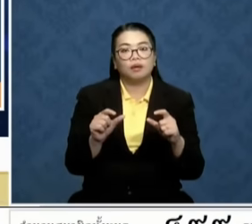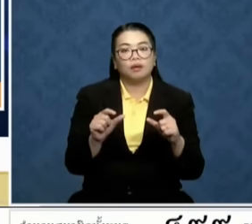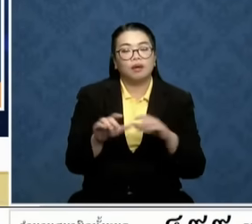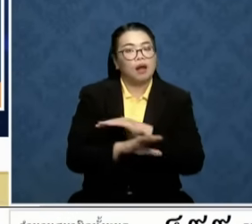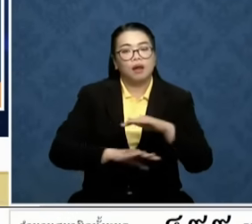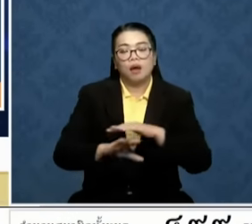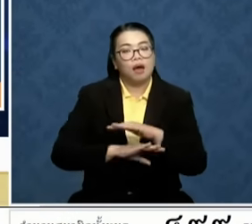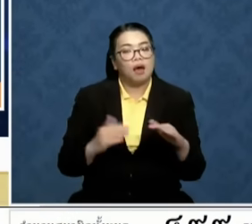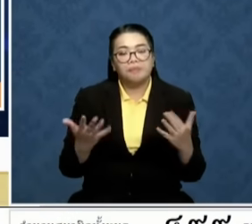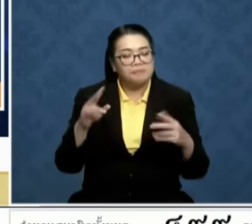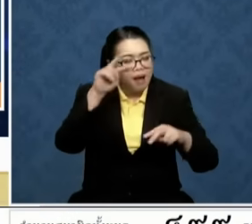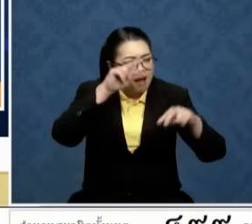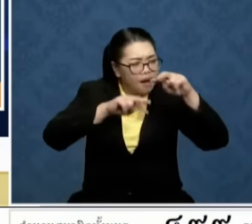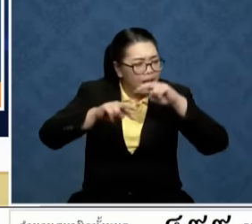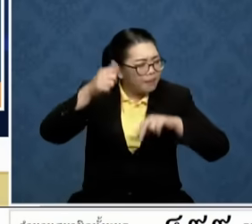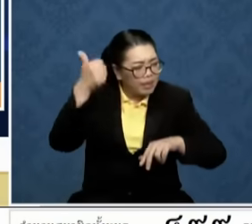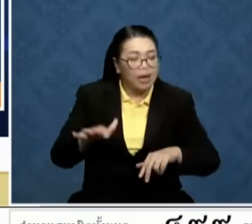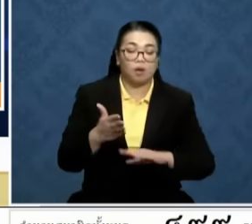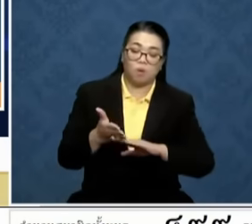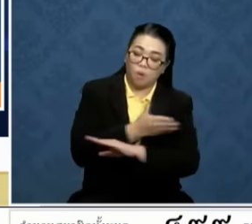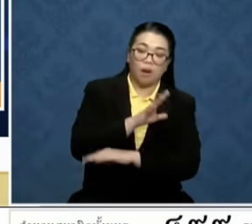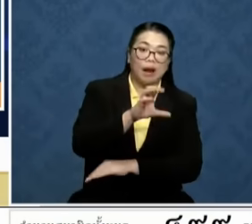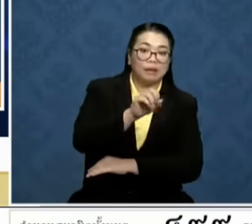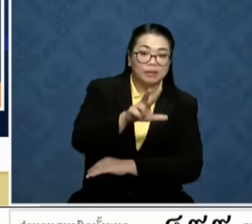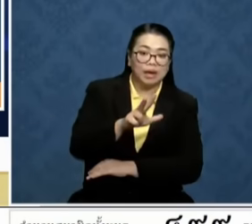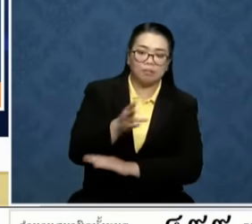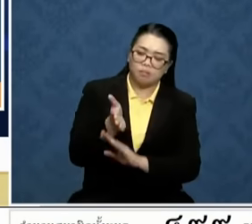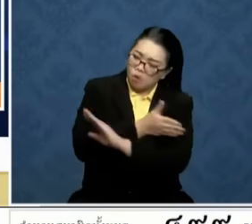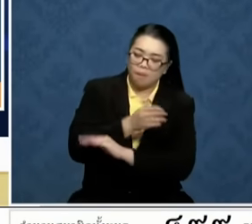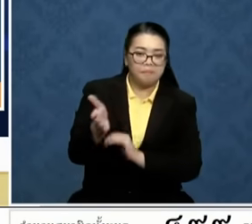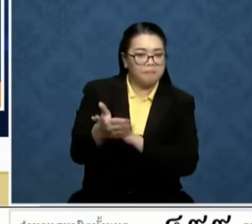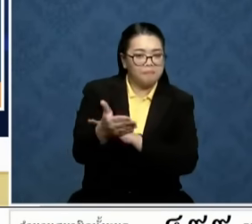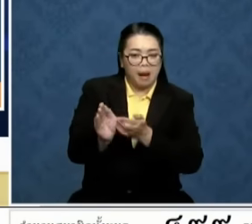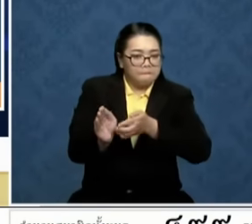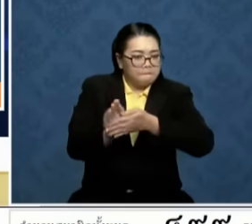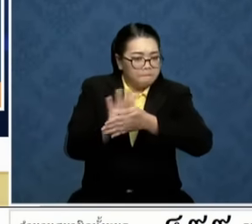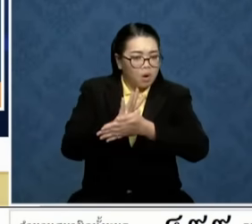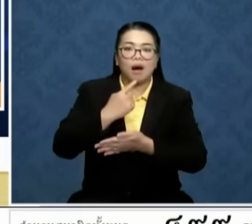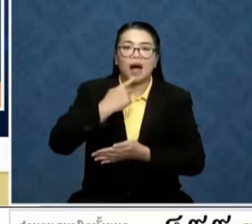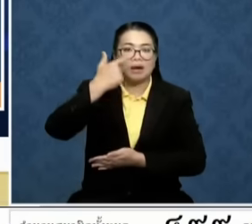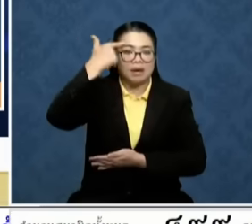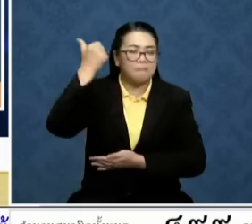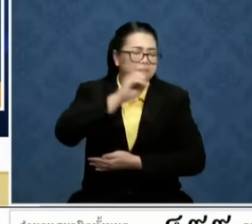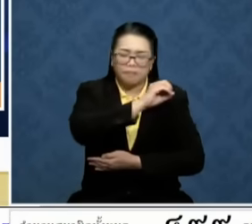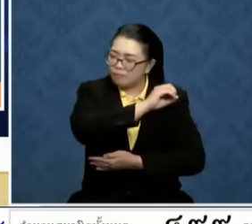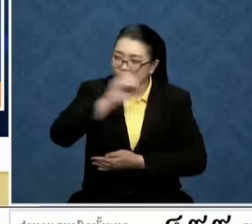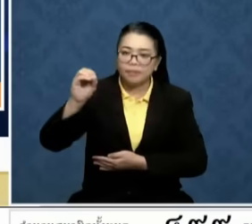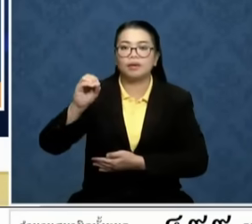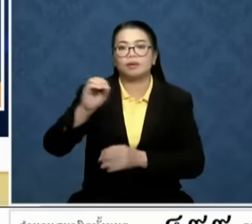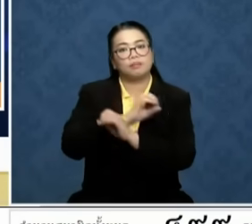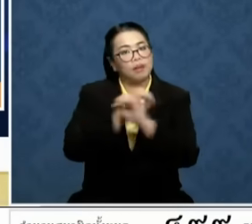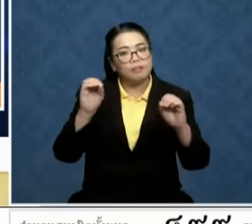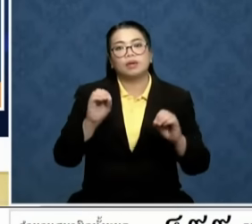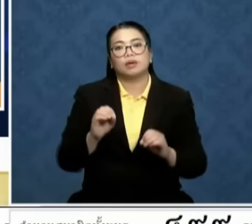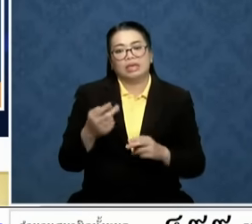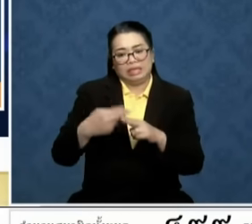นี้ประเทศไทยก่อนปี 53ไม่เคยมีปลาเหมาคางดำมาก่อนเลยเราไม่รู้จักปลาชนิดนี้ไม่